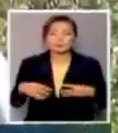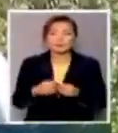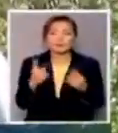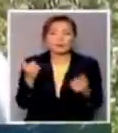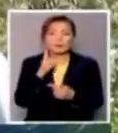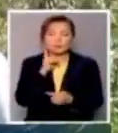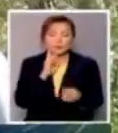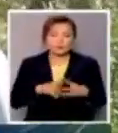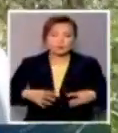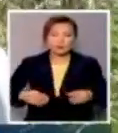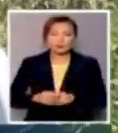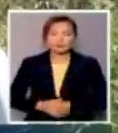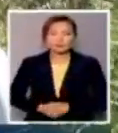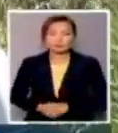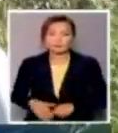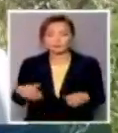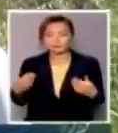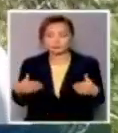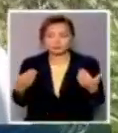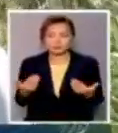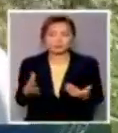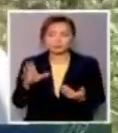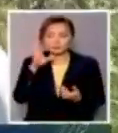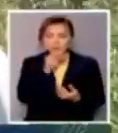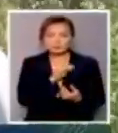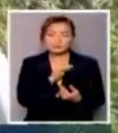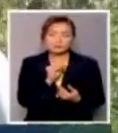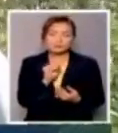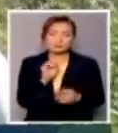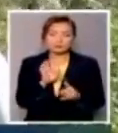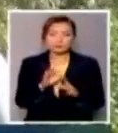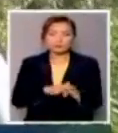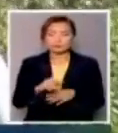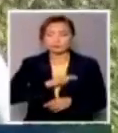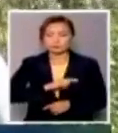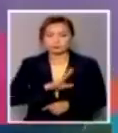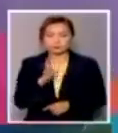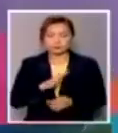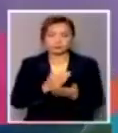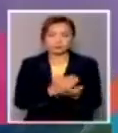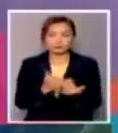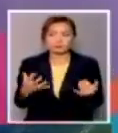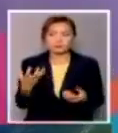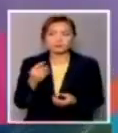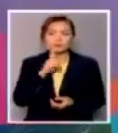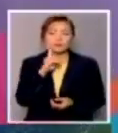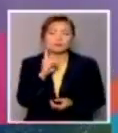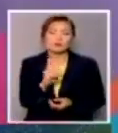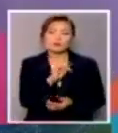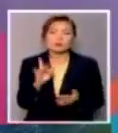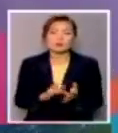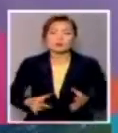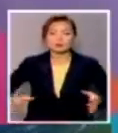болу, жас отбасыларға кеңестерін алу мақсатында, жеткізу мақсатында жүзеге асырылған болатын. Сондай-ақ жастар